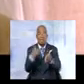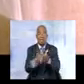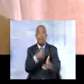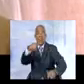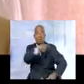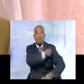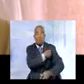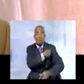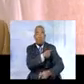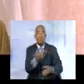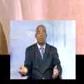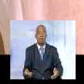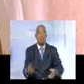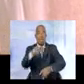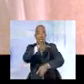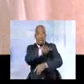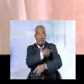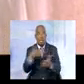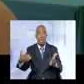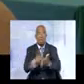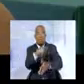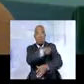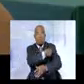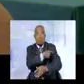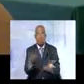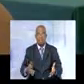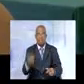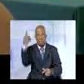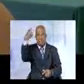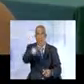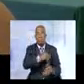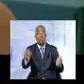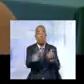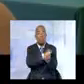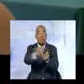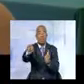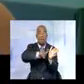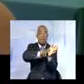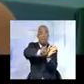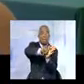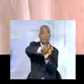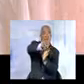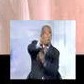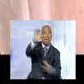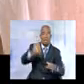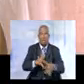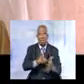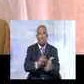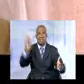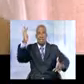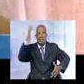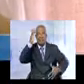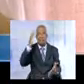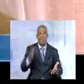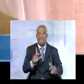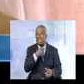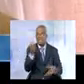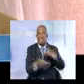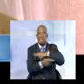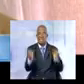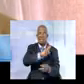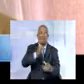A, MenAfricVac, a été introduit avec succès au Burkina Faso, au Mali, au